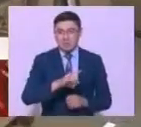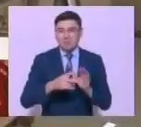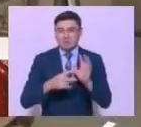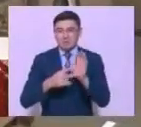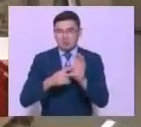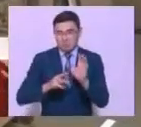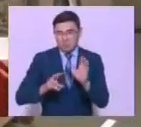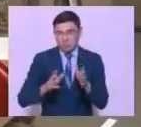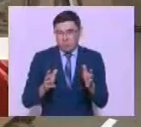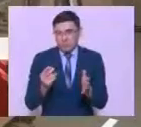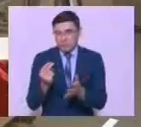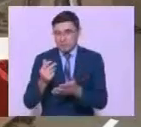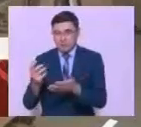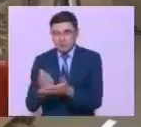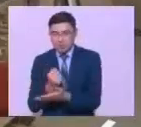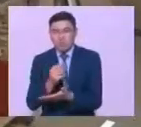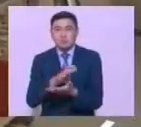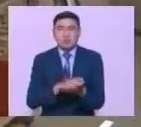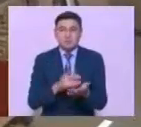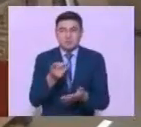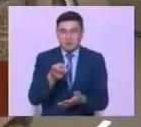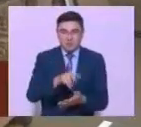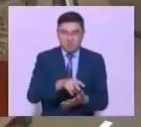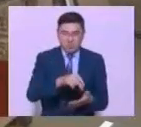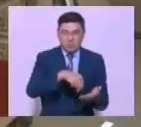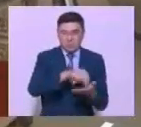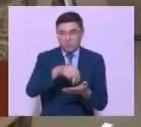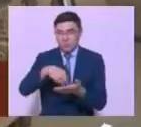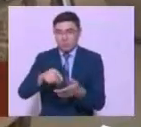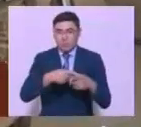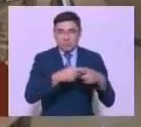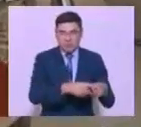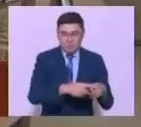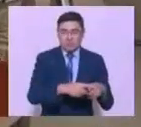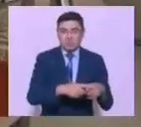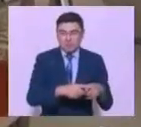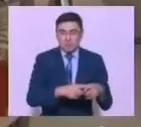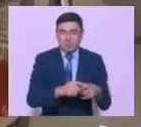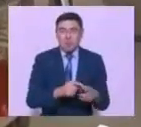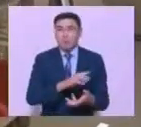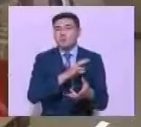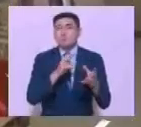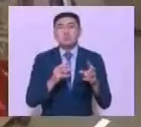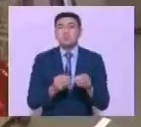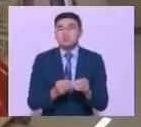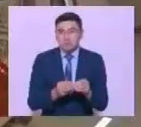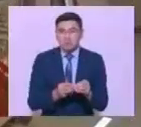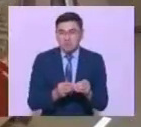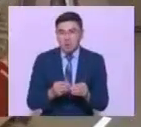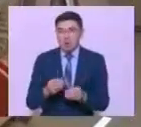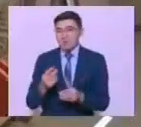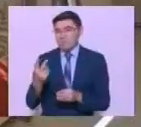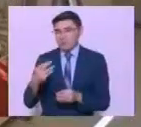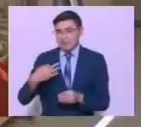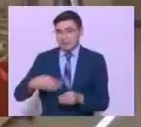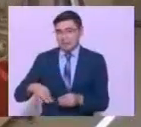теңге ақша алдым. Соған мен 2 станок алып, біреу 5 миллион, біреу 3 миллион 600 теңгеден. Содан 2 баланы жұмысқа